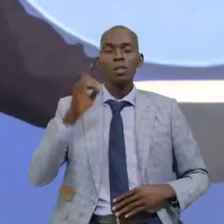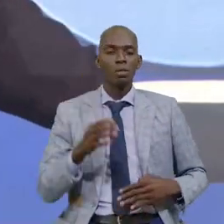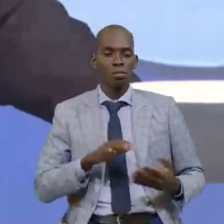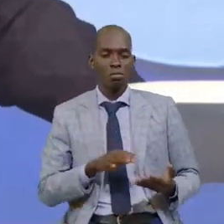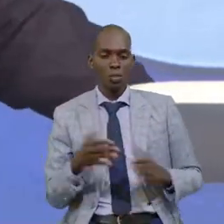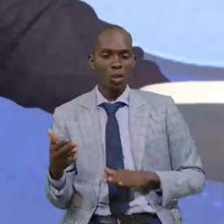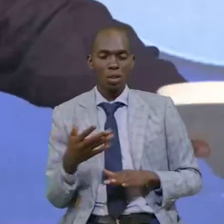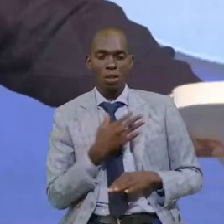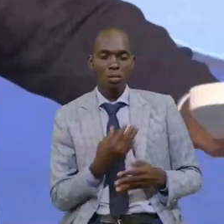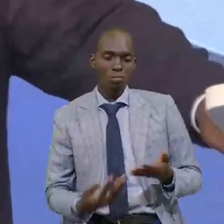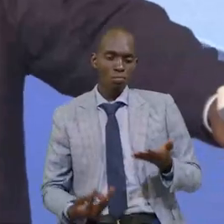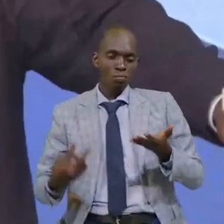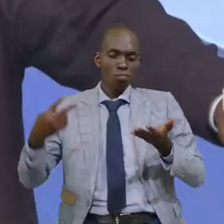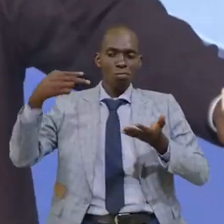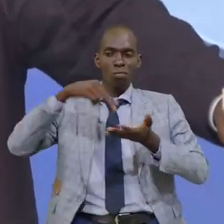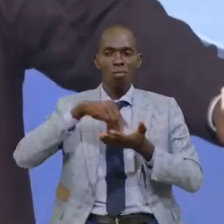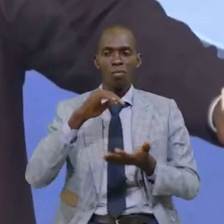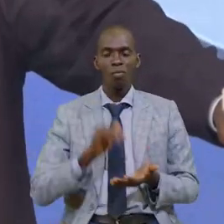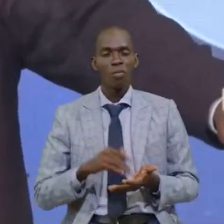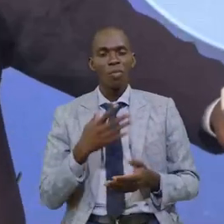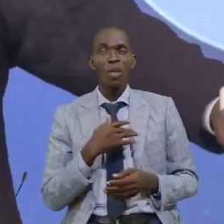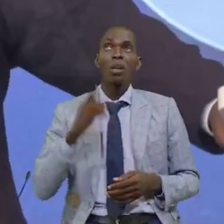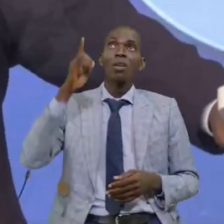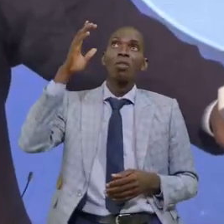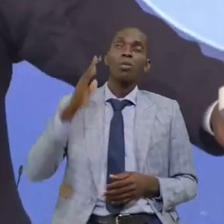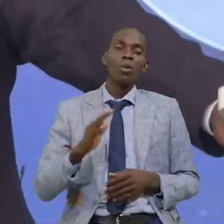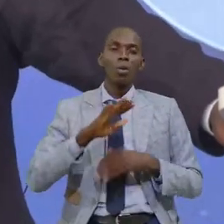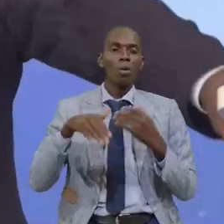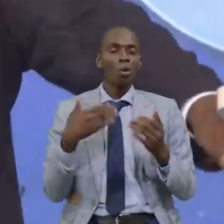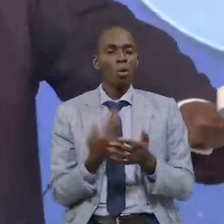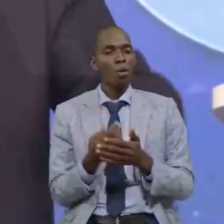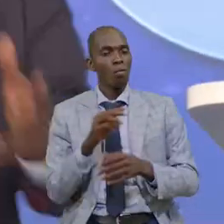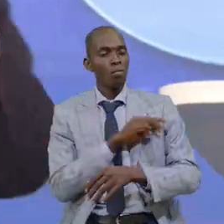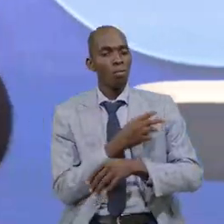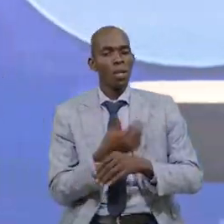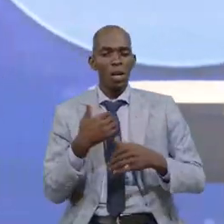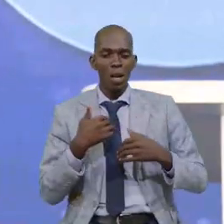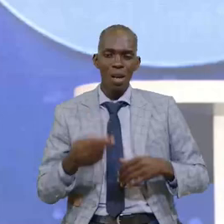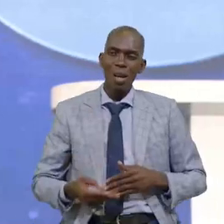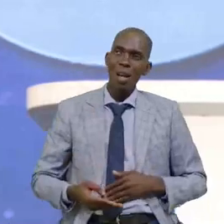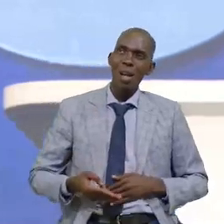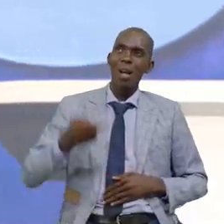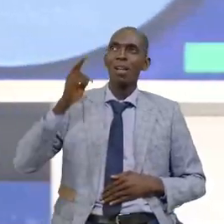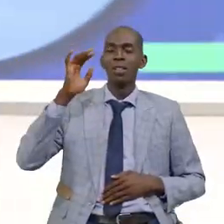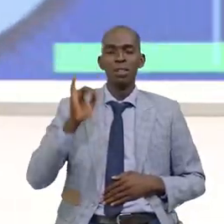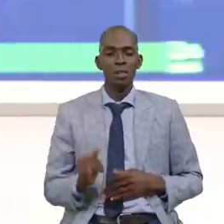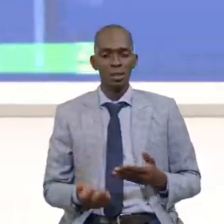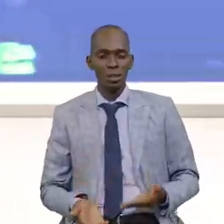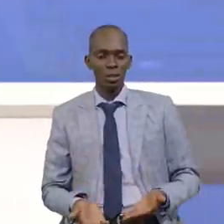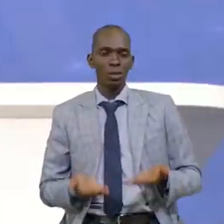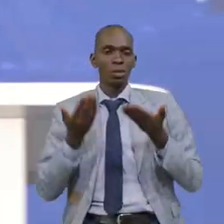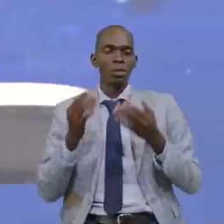et ressuscité encore. Et le Dieu Tout-Puissant l'a élevé,